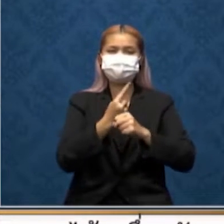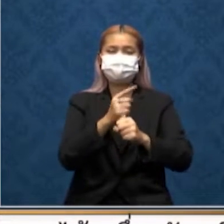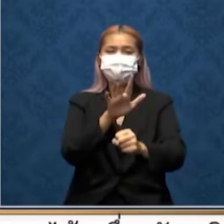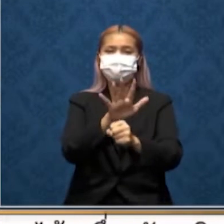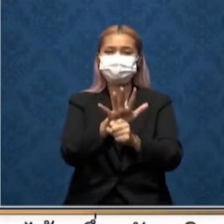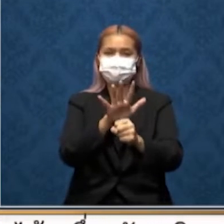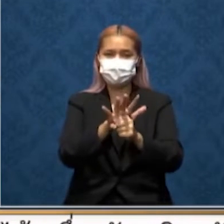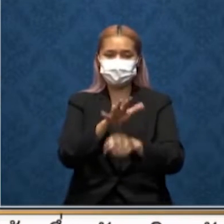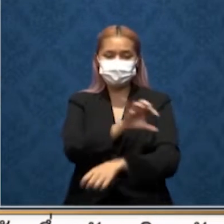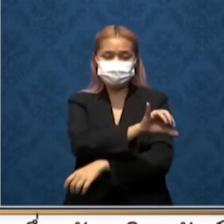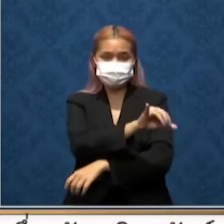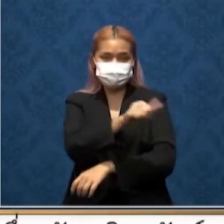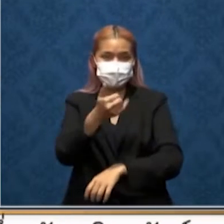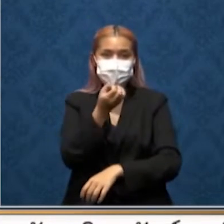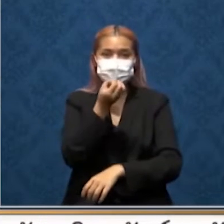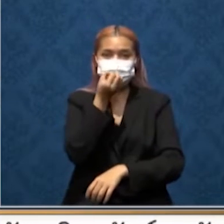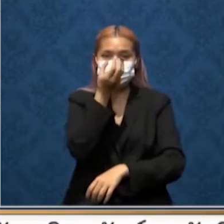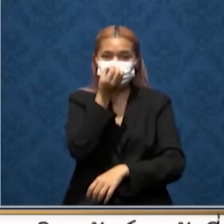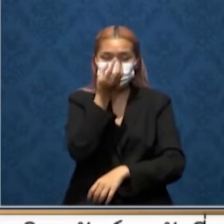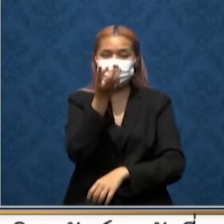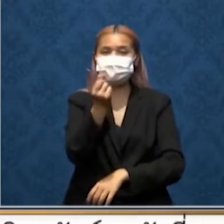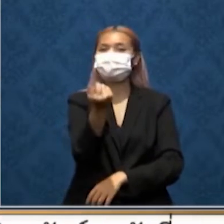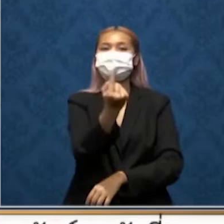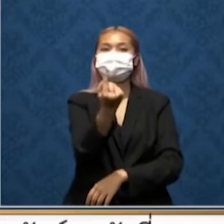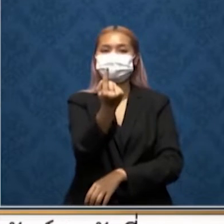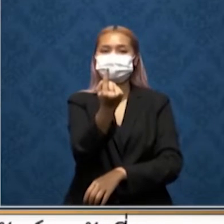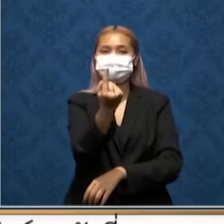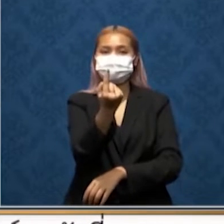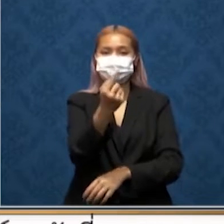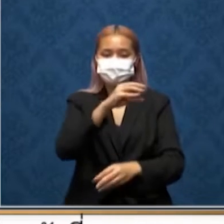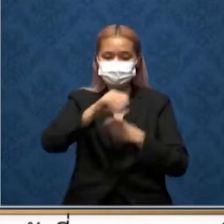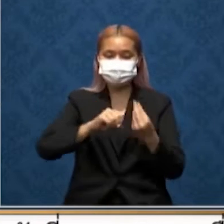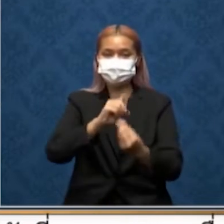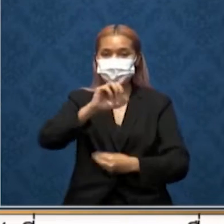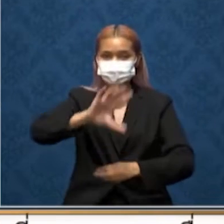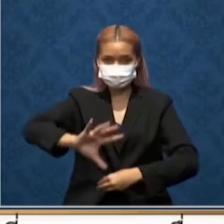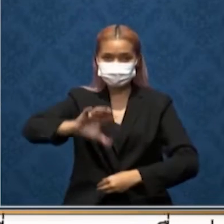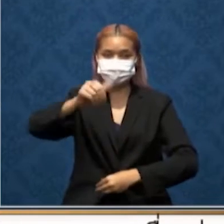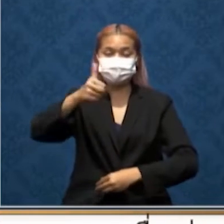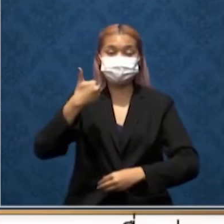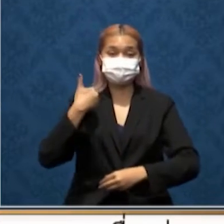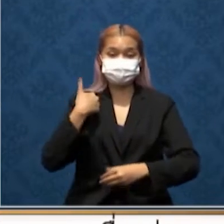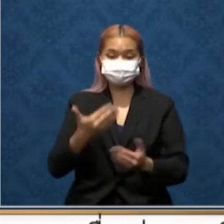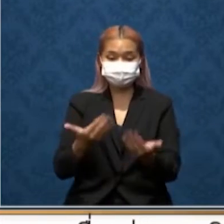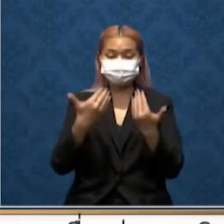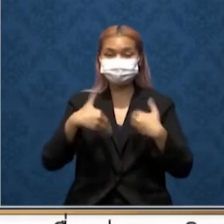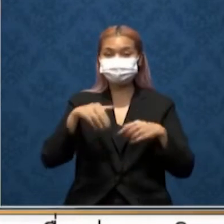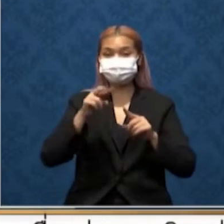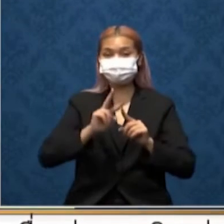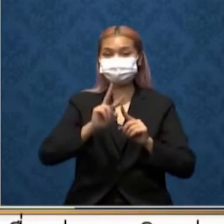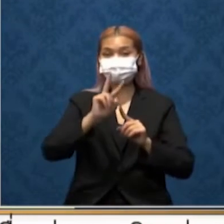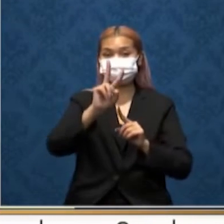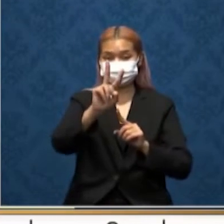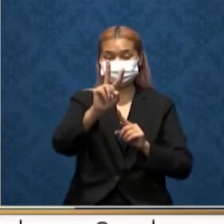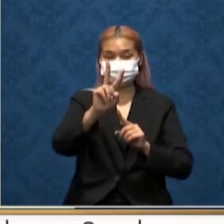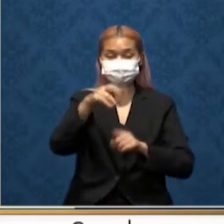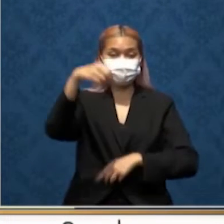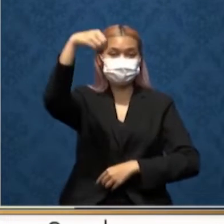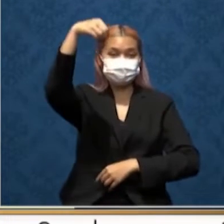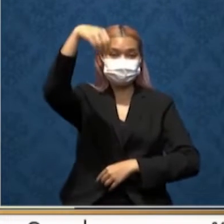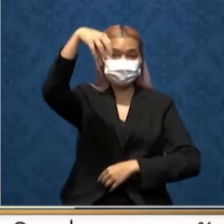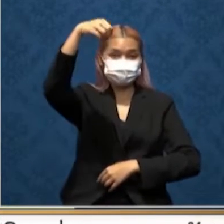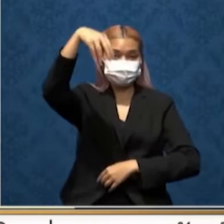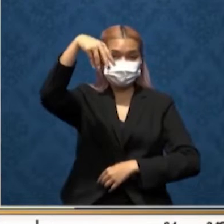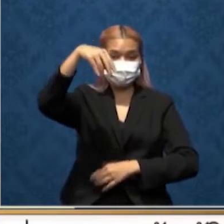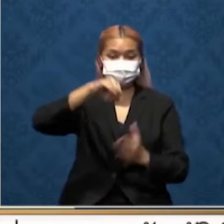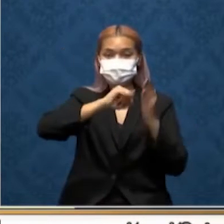ำให้กองทุนไปต่อได้และประชาชนมีเวลาในการฟื้นตัวครับเรื่องที่สองคือผมมีโอกาสได้สำรวจไฟส่องสว่างที่เป็นปัญหาในเขต1พิษณุโลก